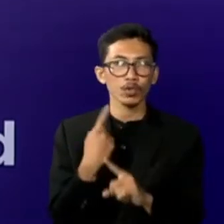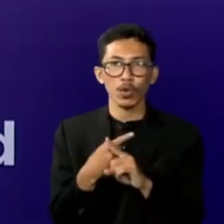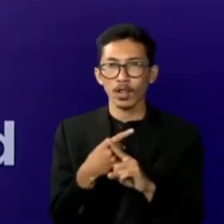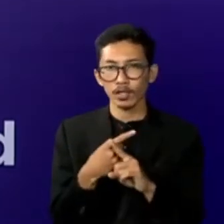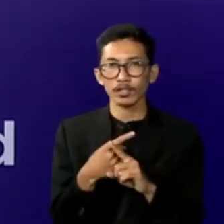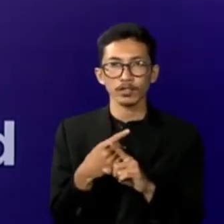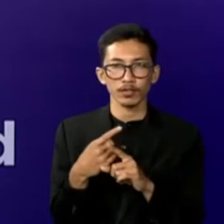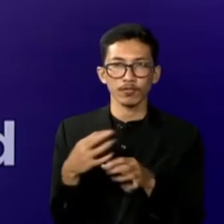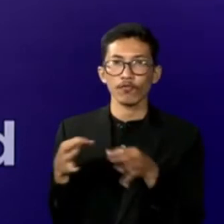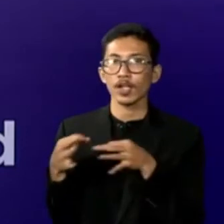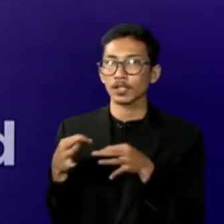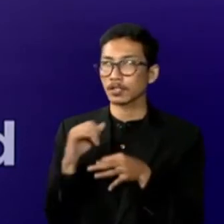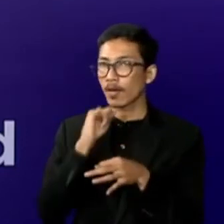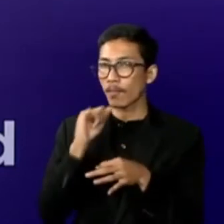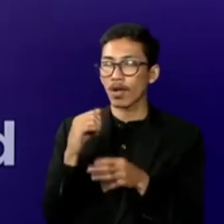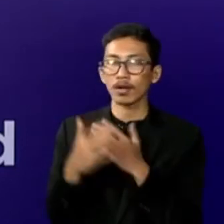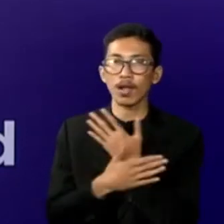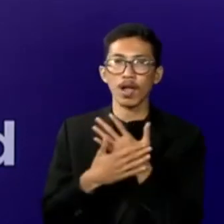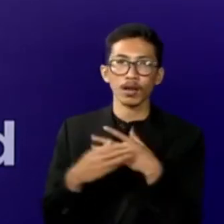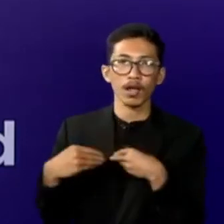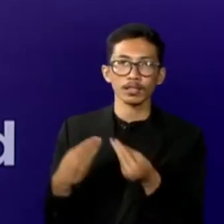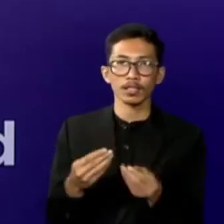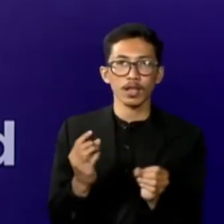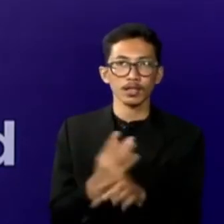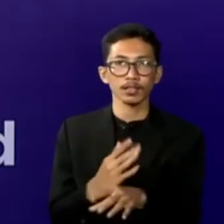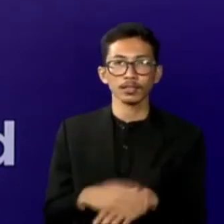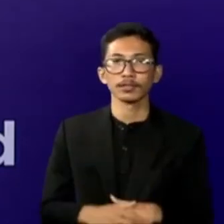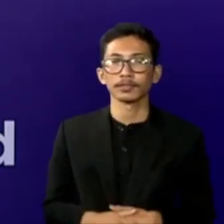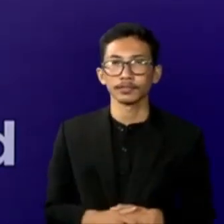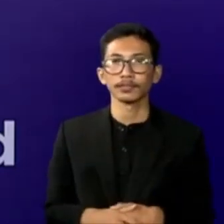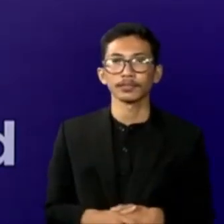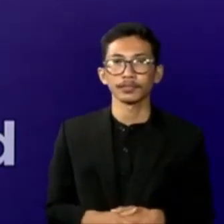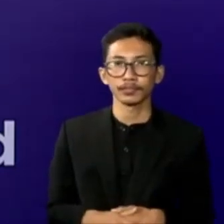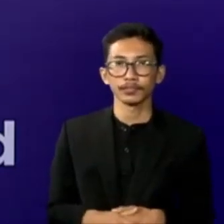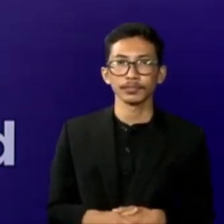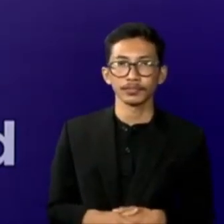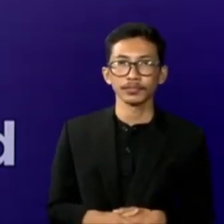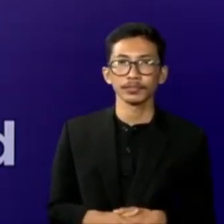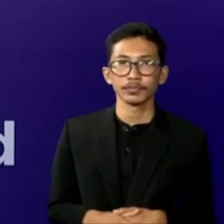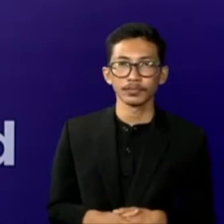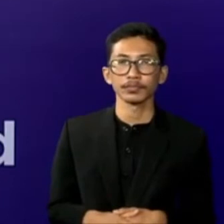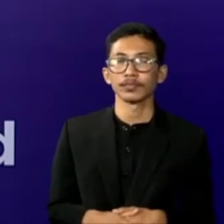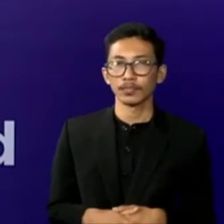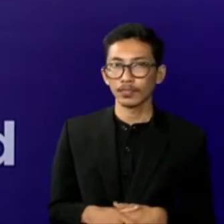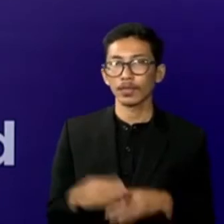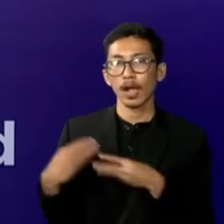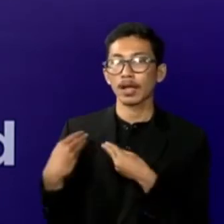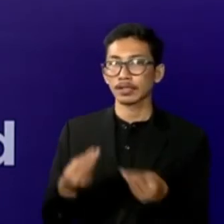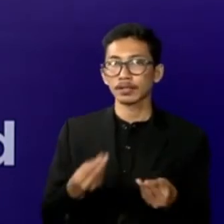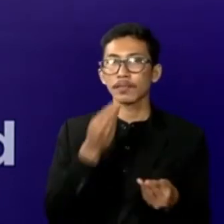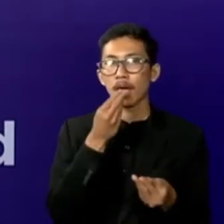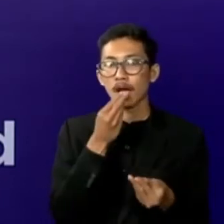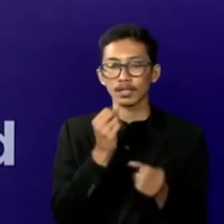difasilitasi oleh negara satu yang kedua mereka harus mendapat makanan bergizi tinggi karena